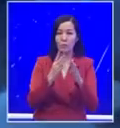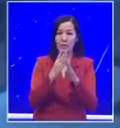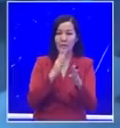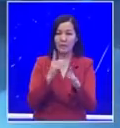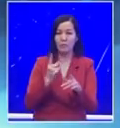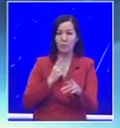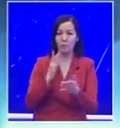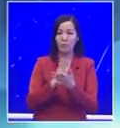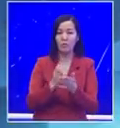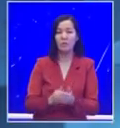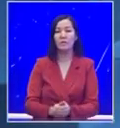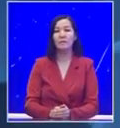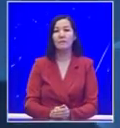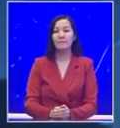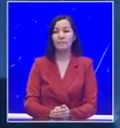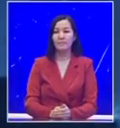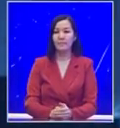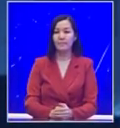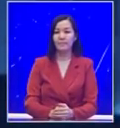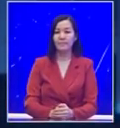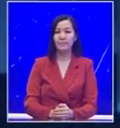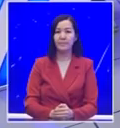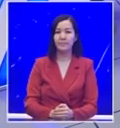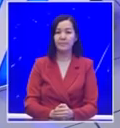Жазира Исаева, Антон Хатиновский, Жетісу телеарнасы.